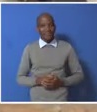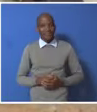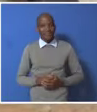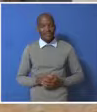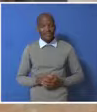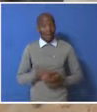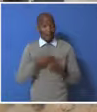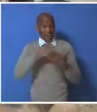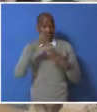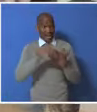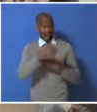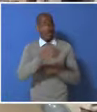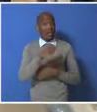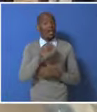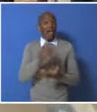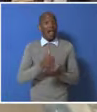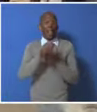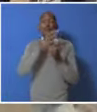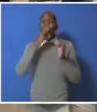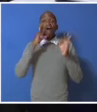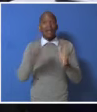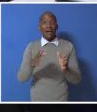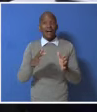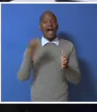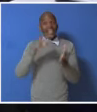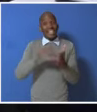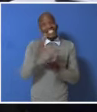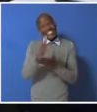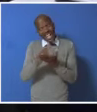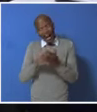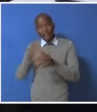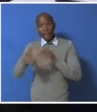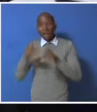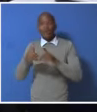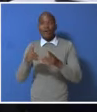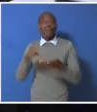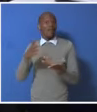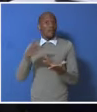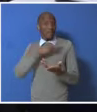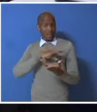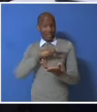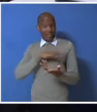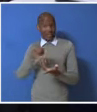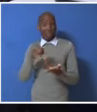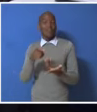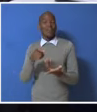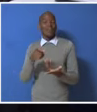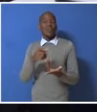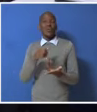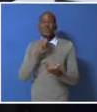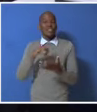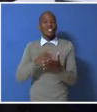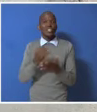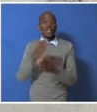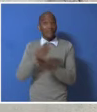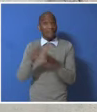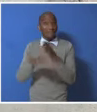biogas ga le a thusa hela balemibarui go na le bangwe ba le bone ba kotse lenaneo le e se ka go agelwa madirelo a